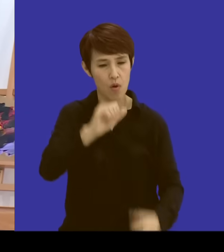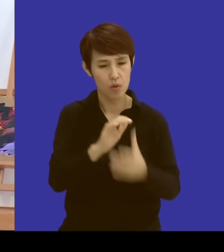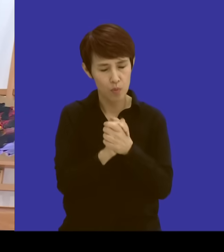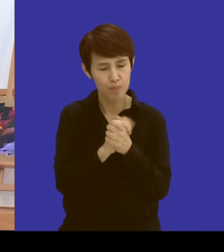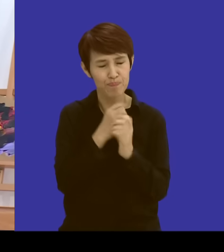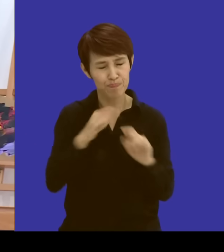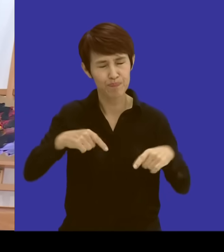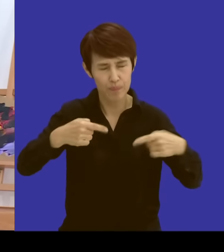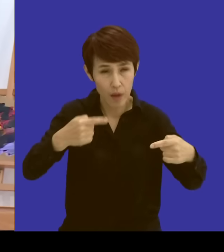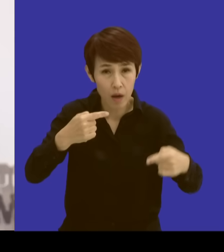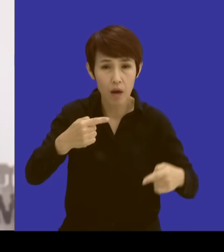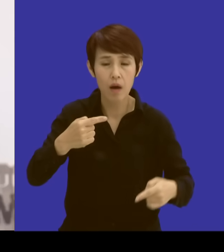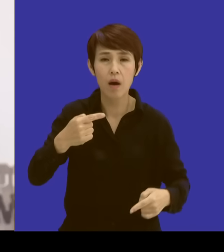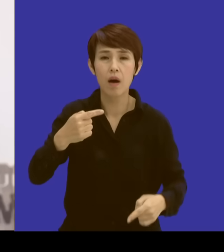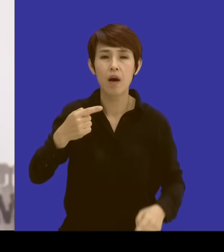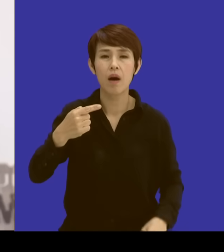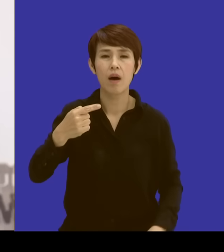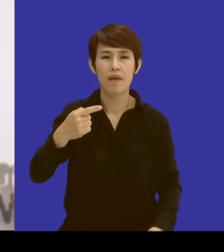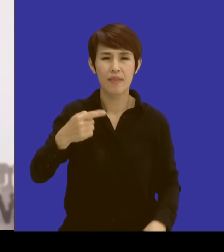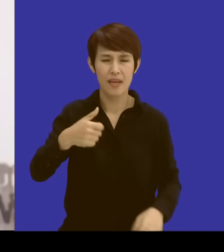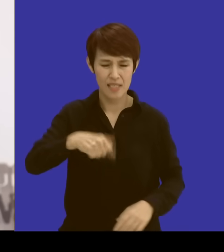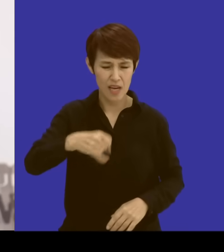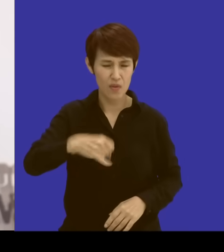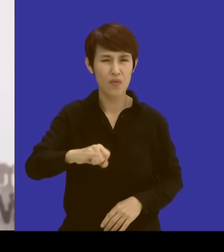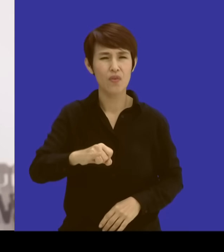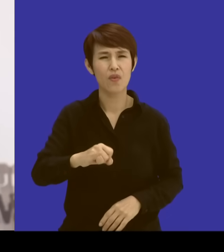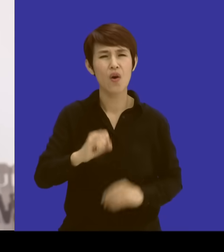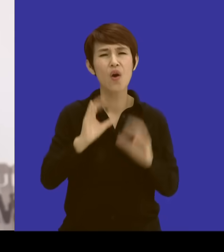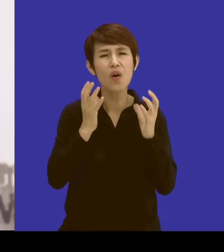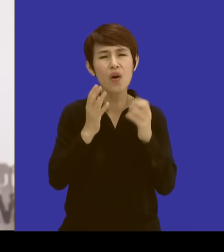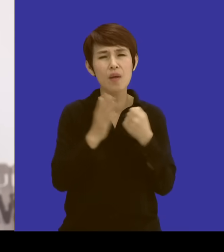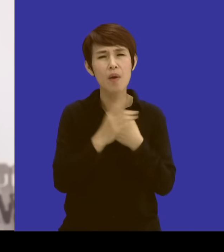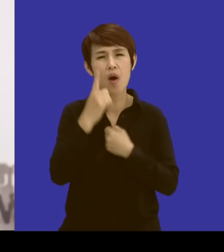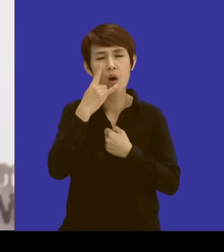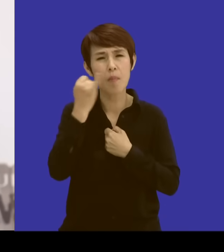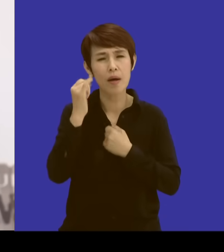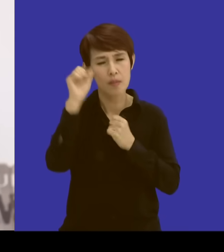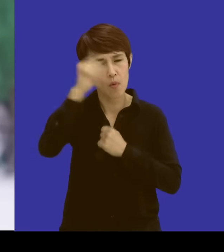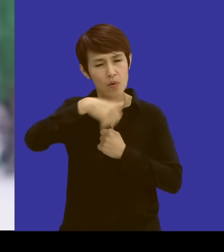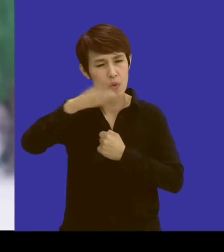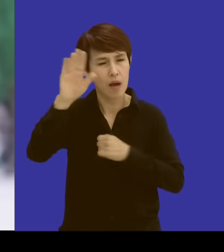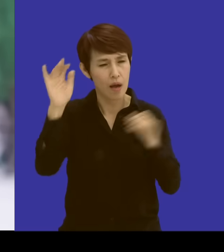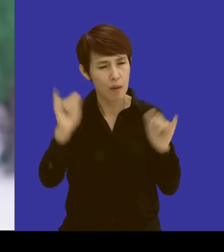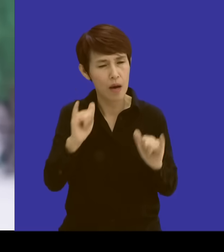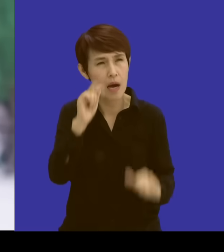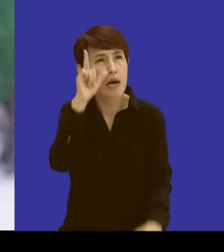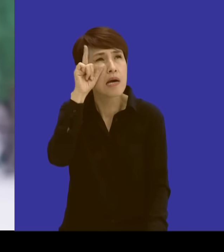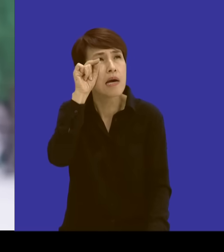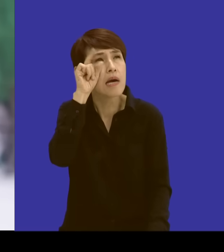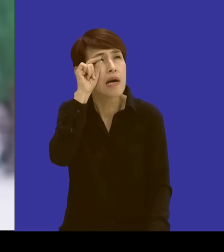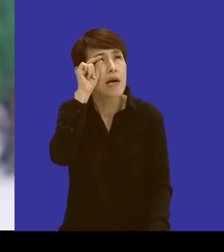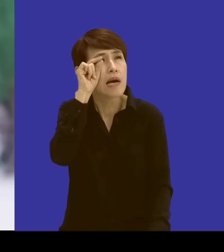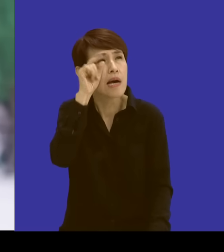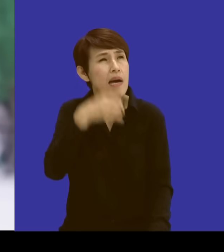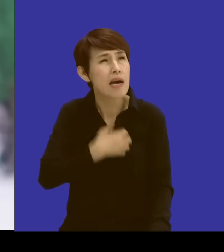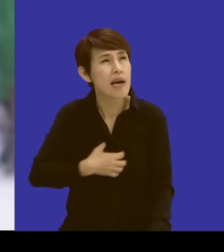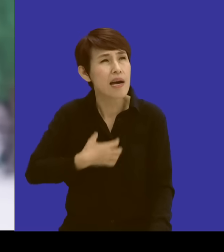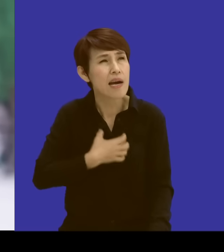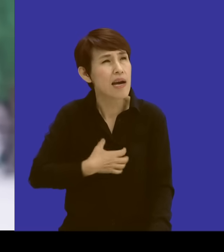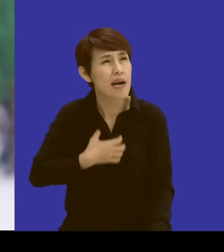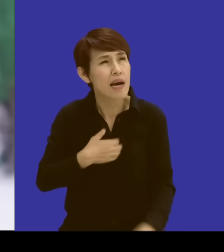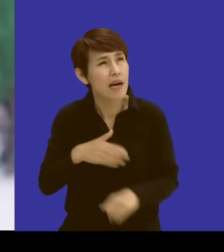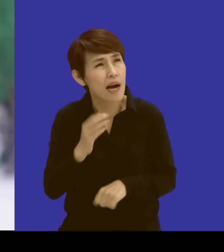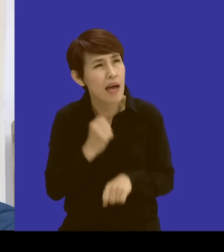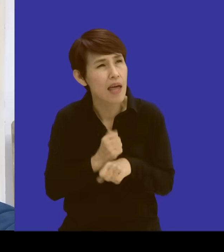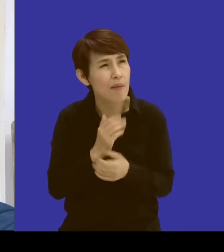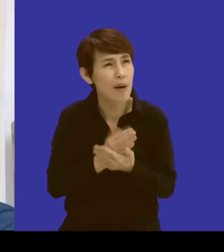이렇게 일어나 있으면 사실 아이들이 어려서 엄마가 새벽기도 갈까봐 잠을 못 자고 그랬거든요. 그러니까 제가 갈등 속에서 가야